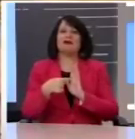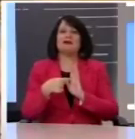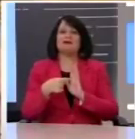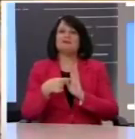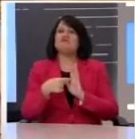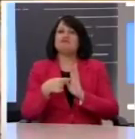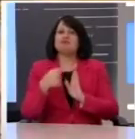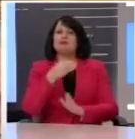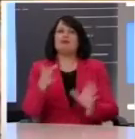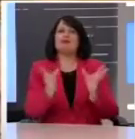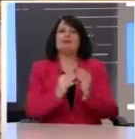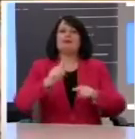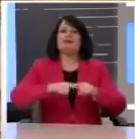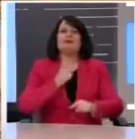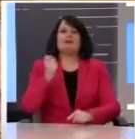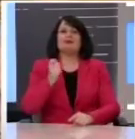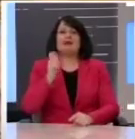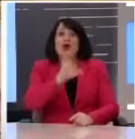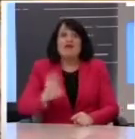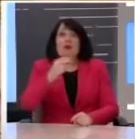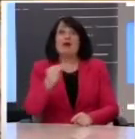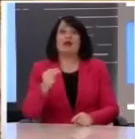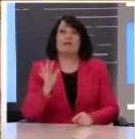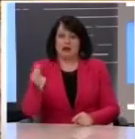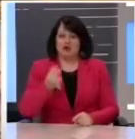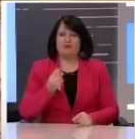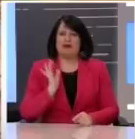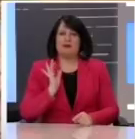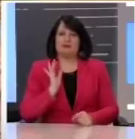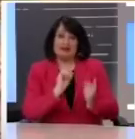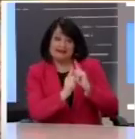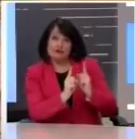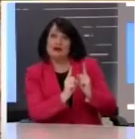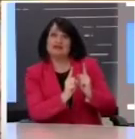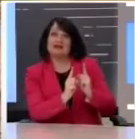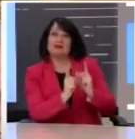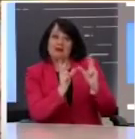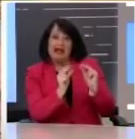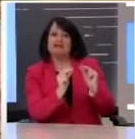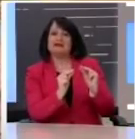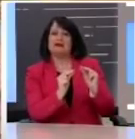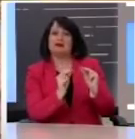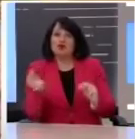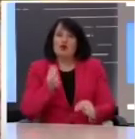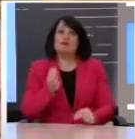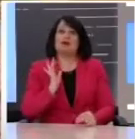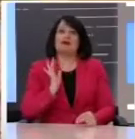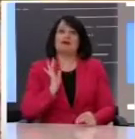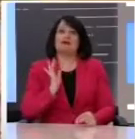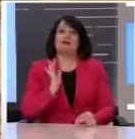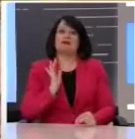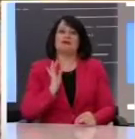ότι το ζήτημα του ελληνικού χρέους είναι μια ευρωπαϊκή υπόθεση. Βρείτε τα εσείς. Ουσιαστικά έλεγε με δύο